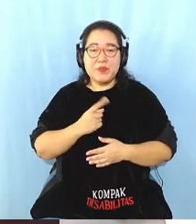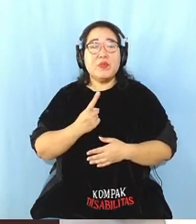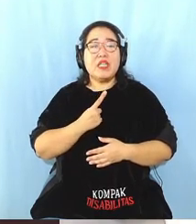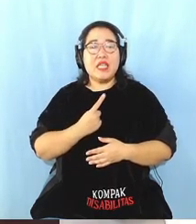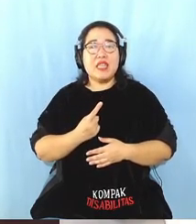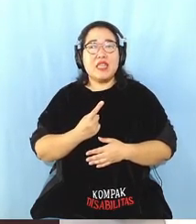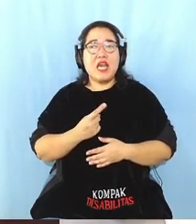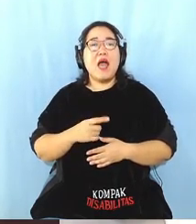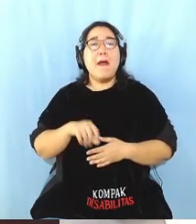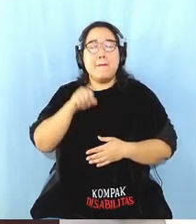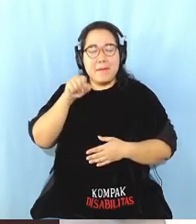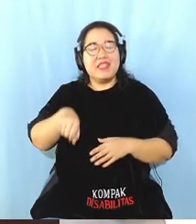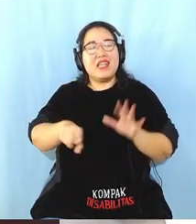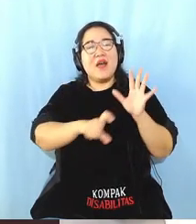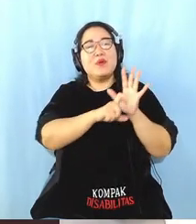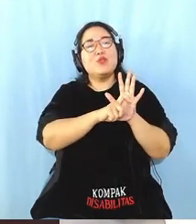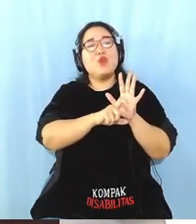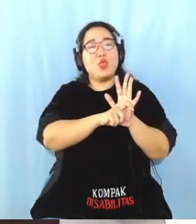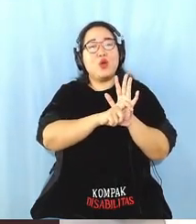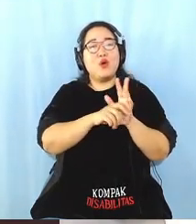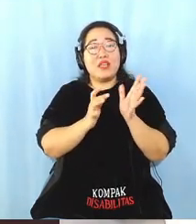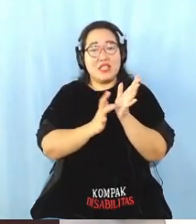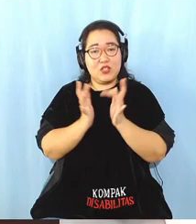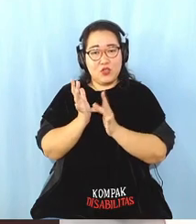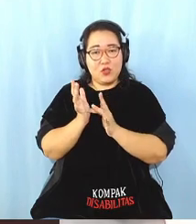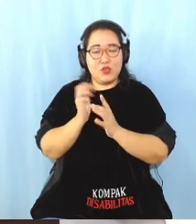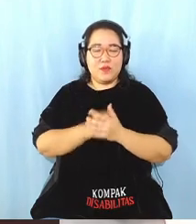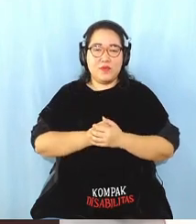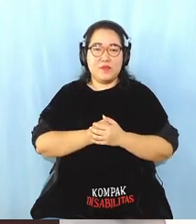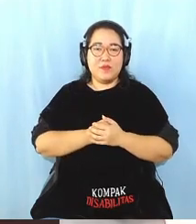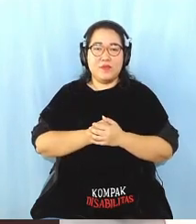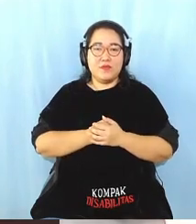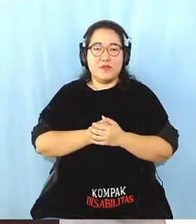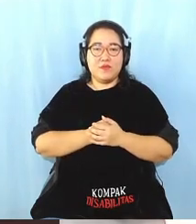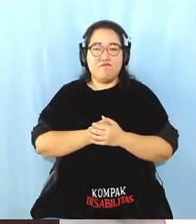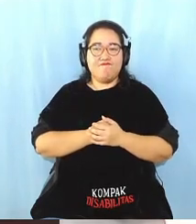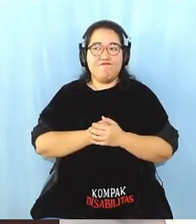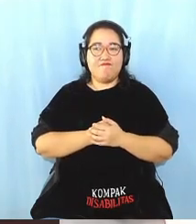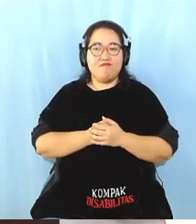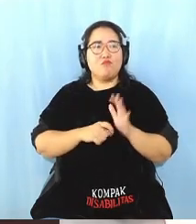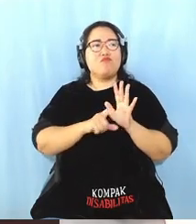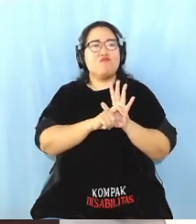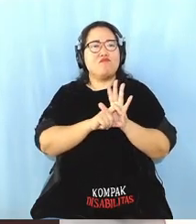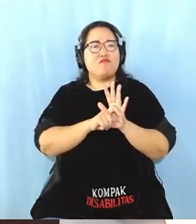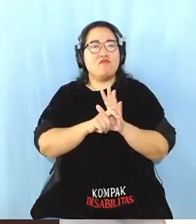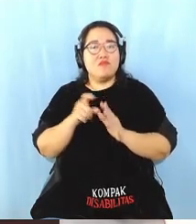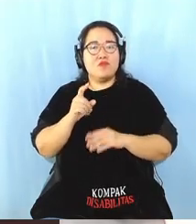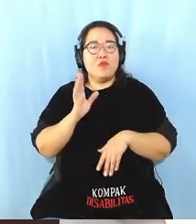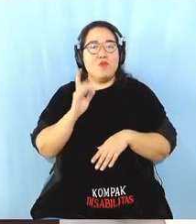berguru pada Yesus sendiri. Barangkali dalam penderitaan itu kita bisa berteriak juga seperti